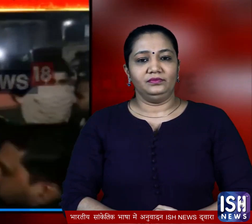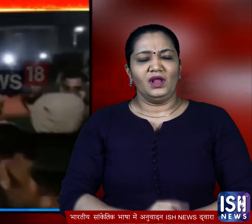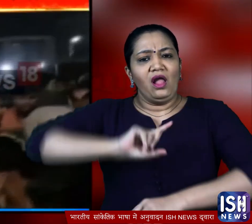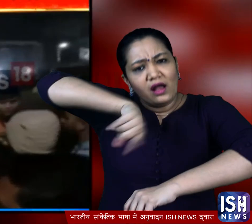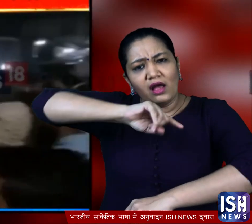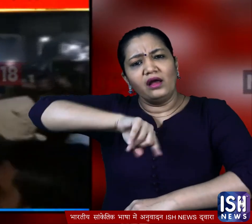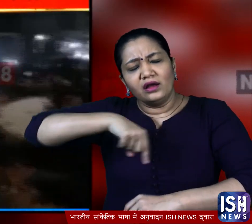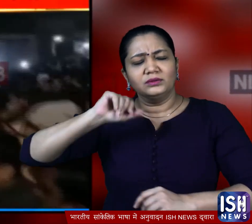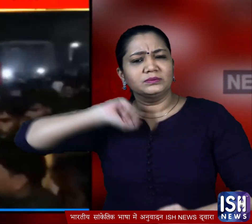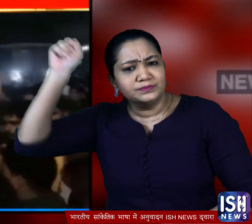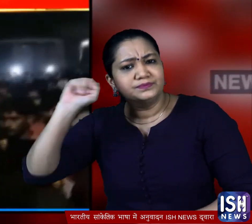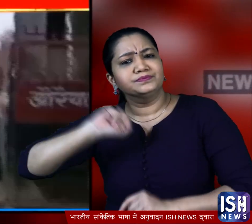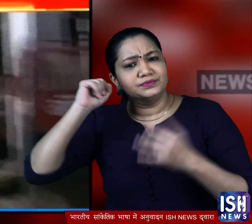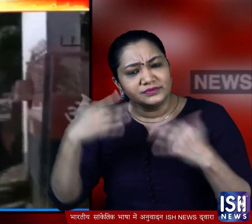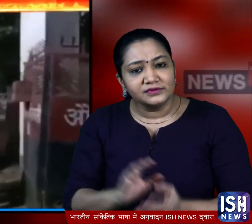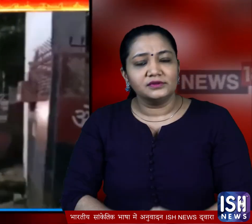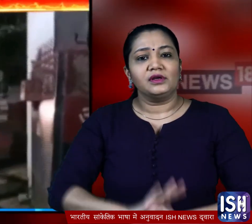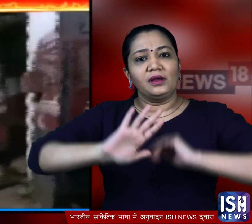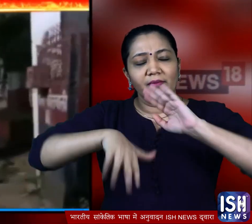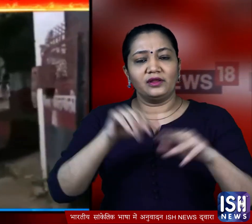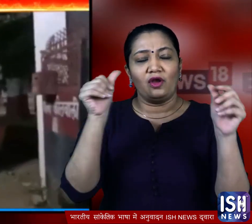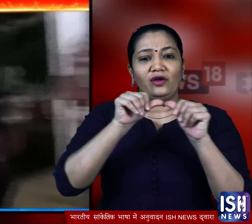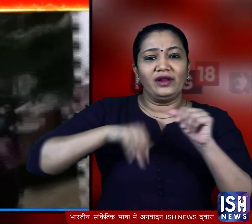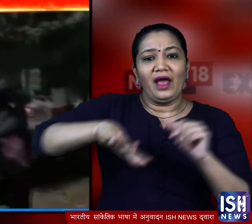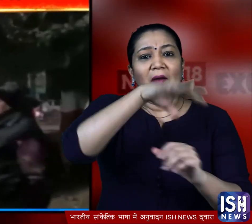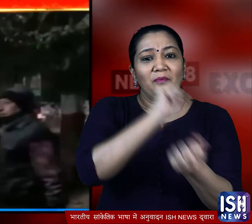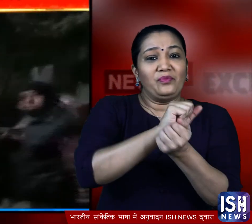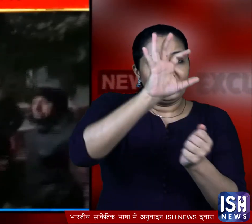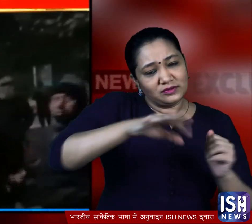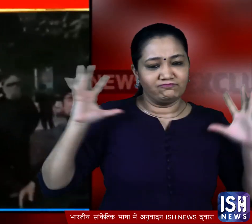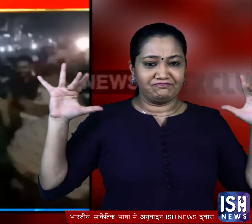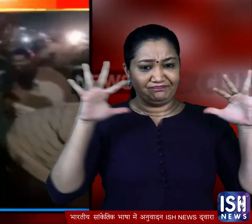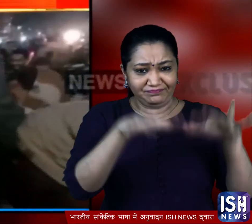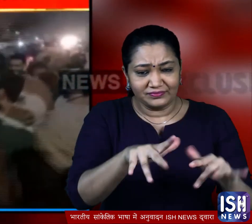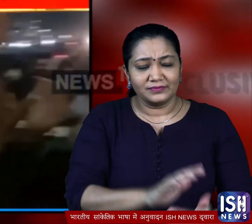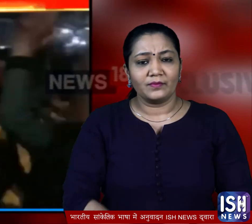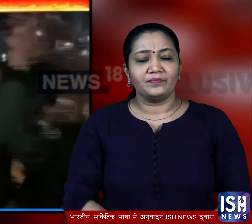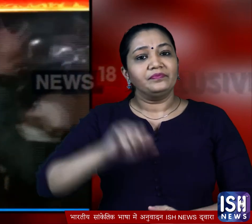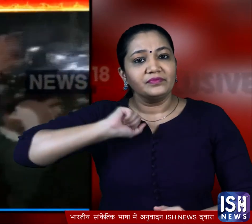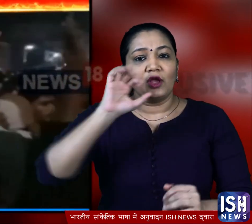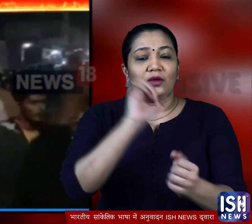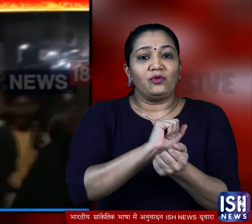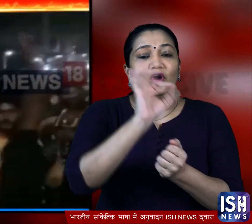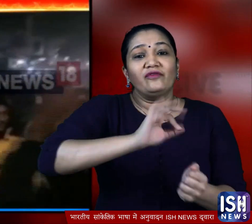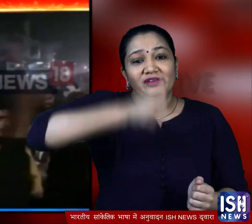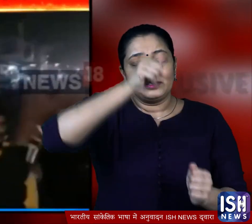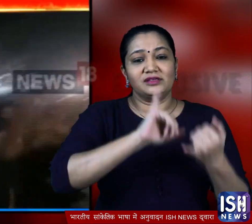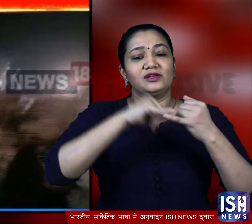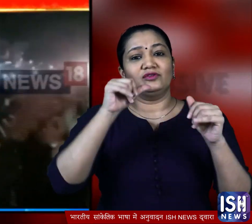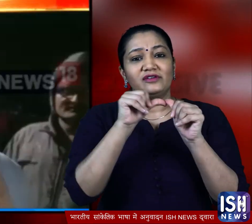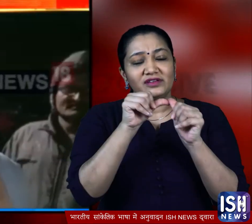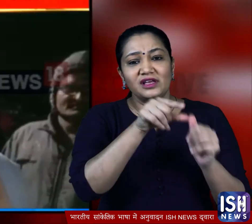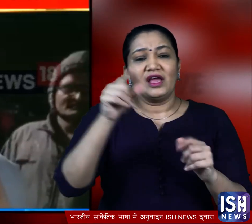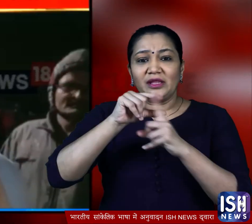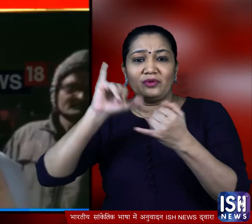ये लोग घंटों सड़क पर प्रदर्शन करते रहे और फिर उन्होंने औरैया कोतवाली के घेराव की कोशिश की। प्रदर्शनकारियों ने पुलिस अधिकारी संतोष अवस्थी पर